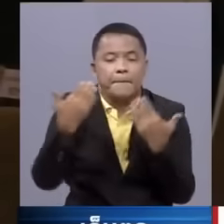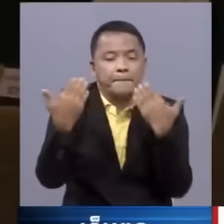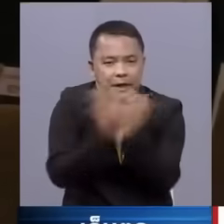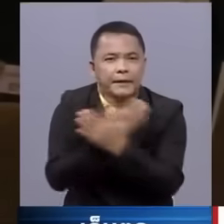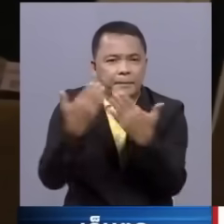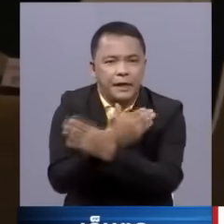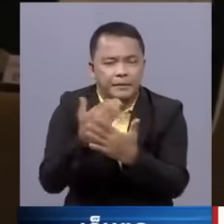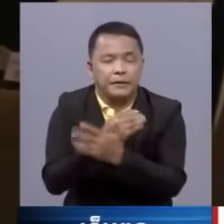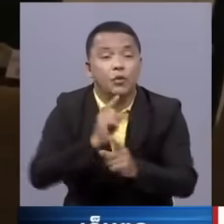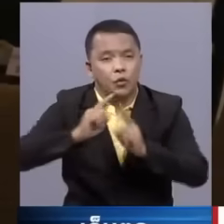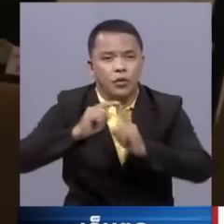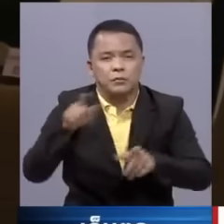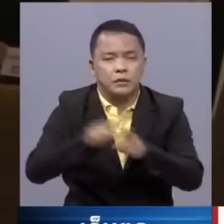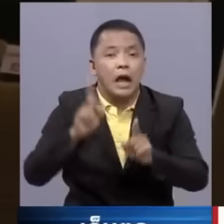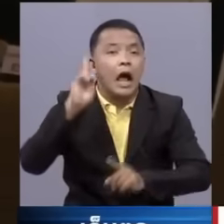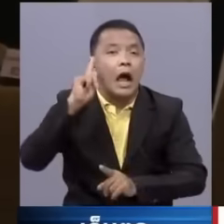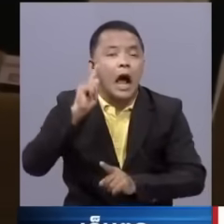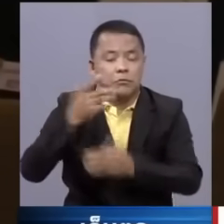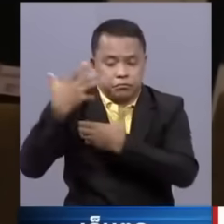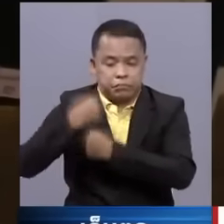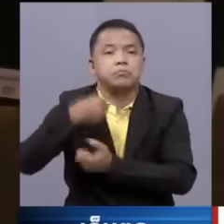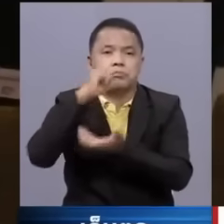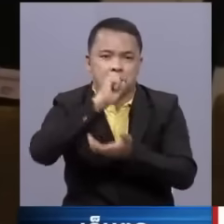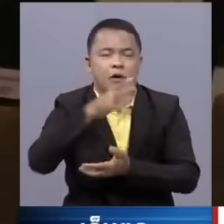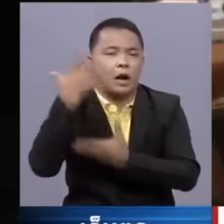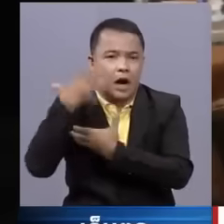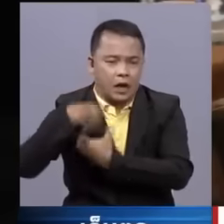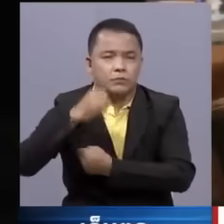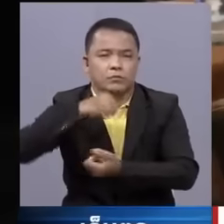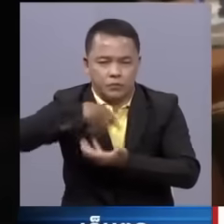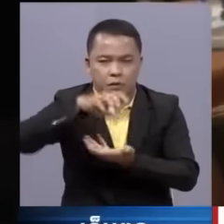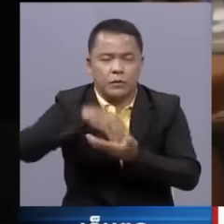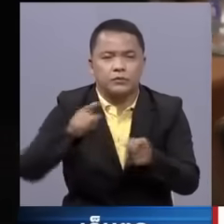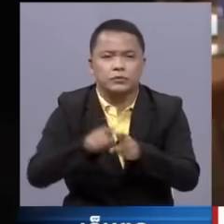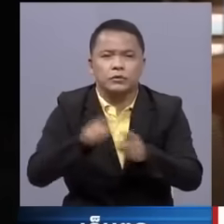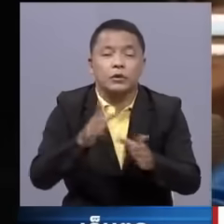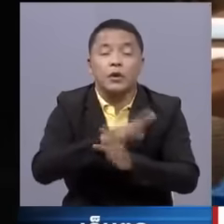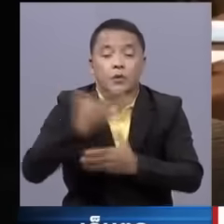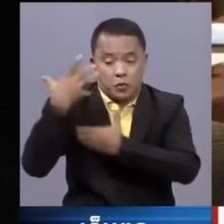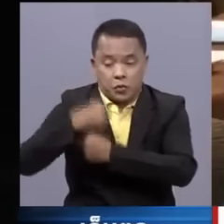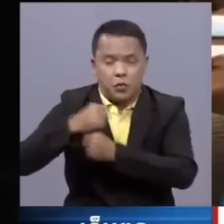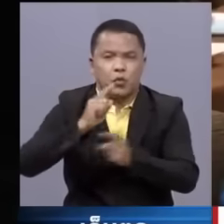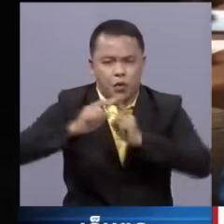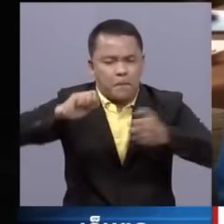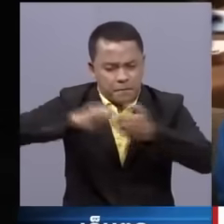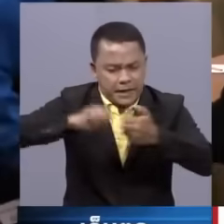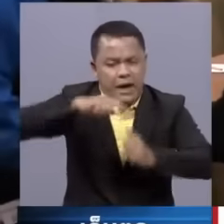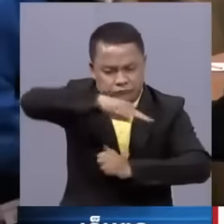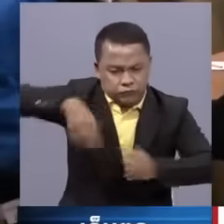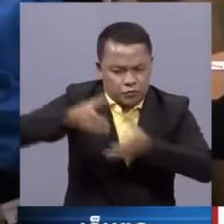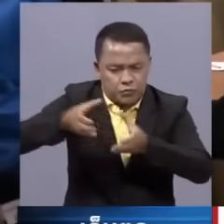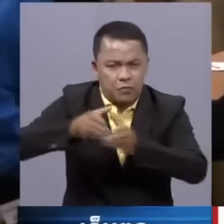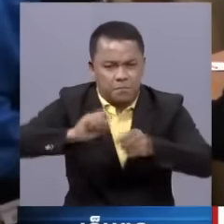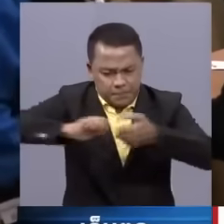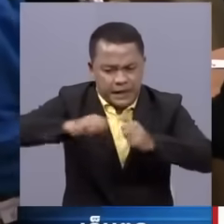แปลงได้ตลอดซึ่งคำพูดเนี้ยแหล่งข่าวจากประชาธิปัตย์พูดเองเลยนะครับแต่สิ่งเหนืออื่นใดก็คือประชาธิปัตย์ต้องเคลียร์ปัญหาภายในบ้านตัวเองให้จบ